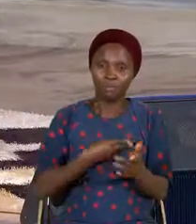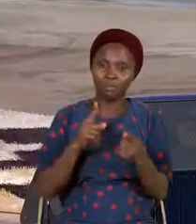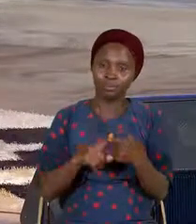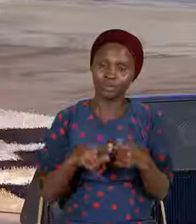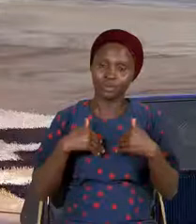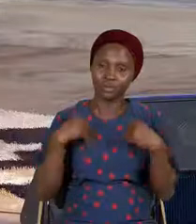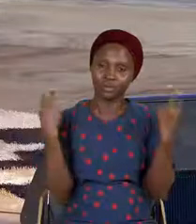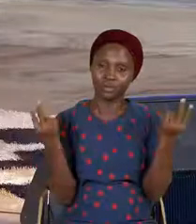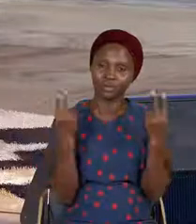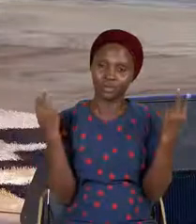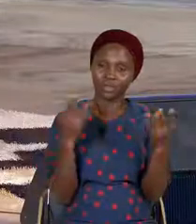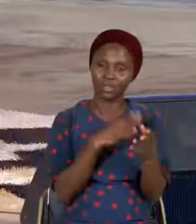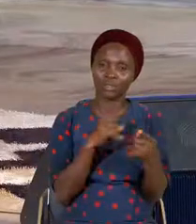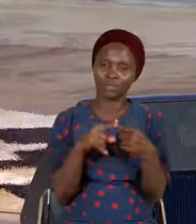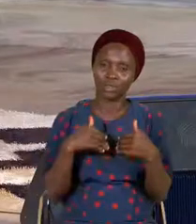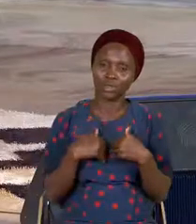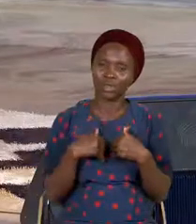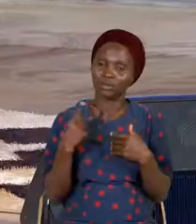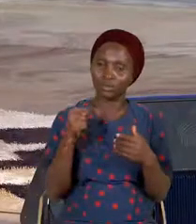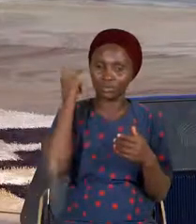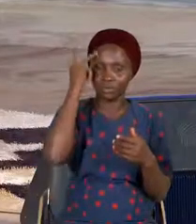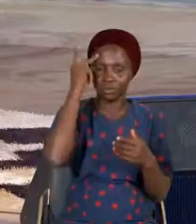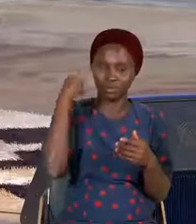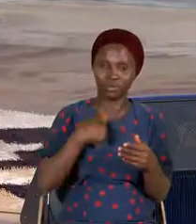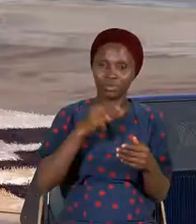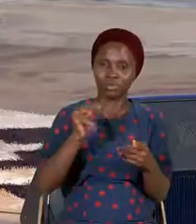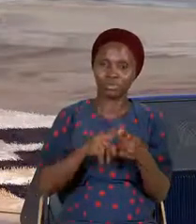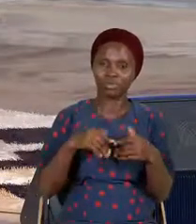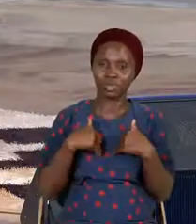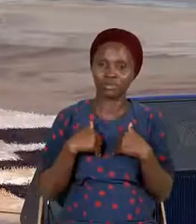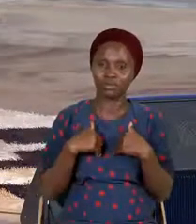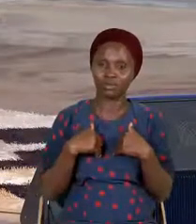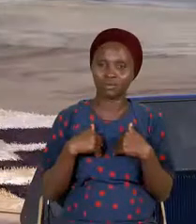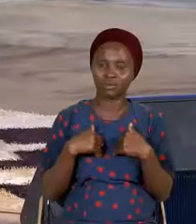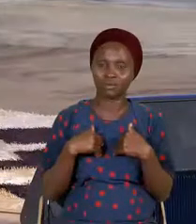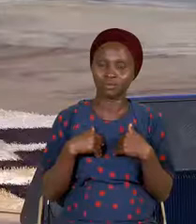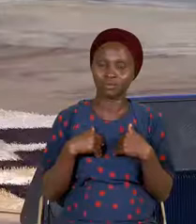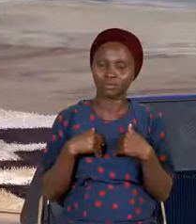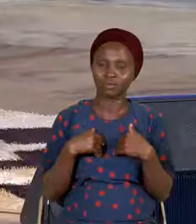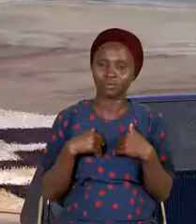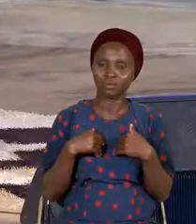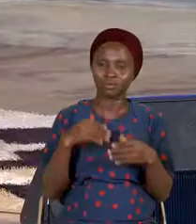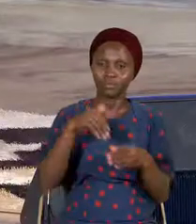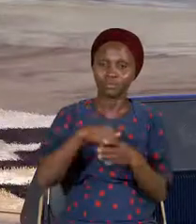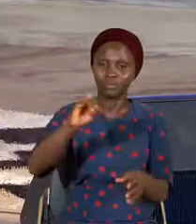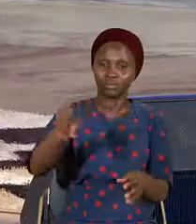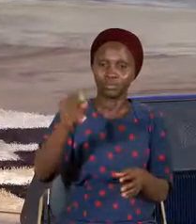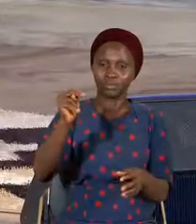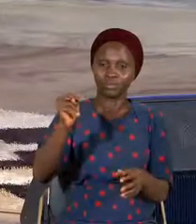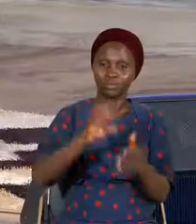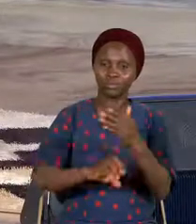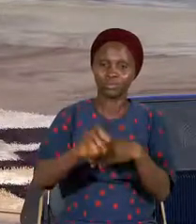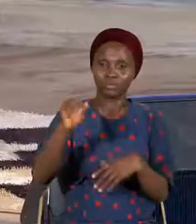à avoir la victoire et à avoir la croissance. Nous devons l'avoir. Je vais vous donner deux exemples. Dans